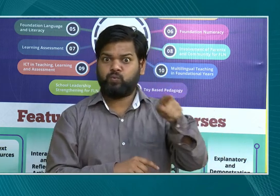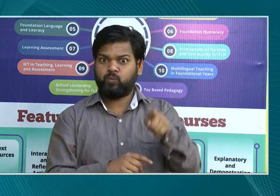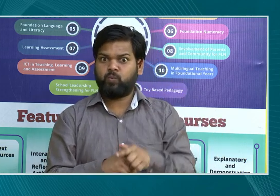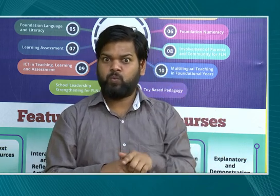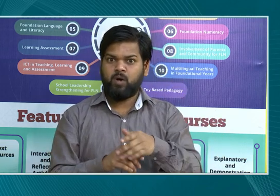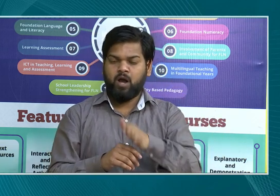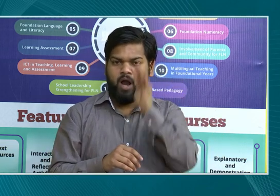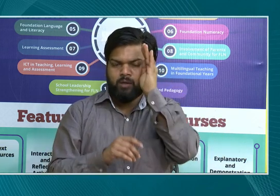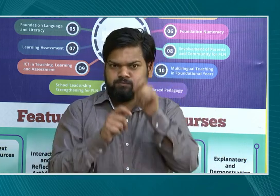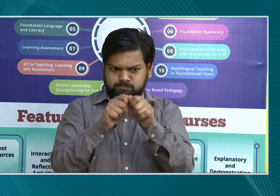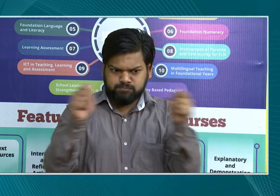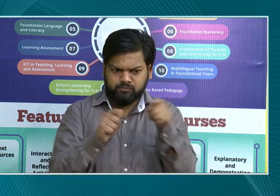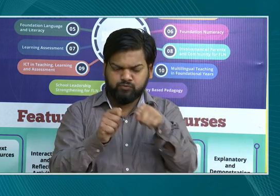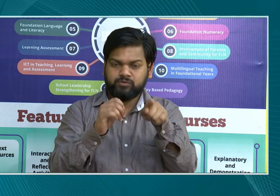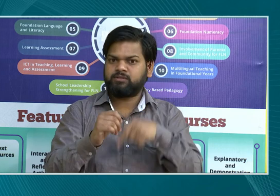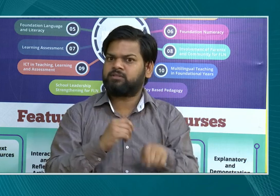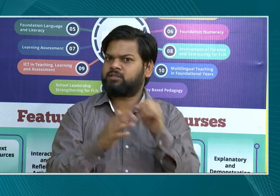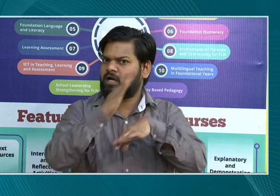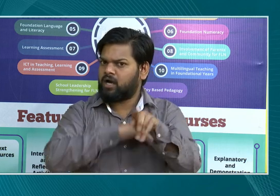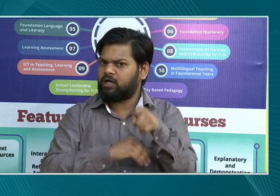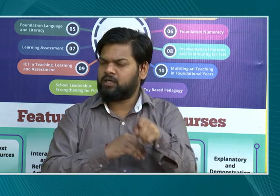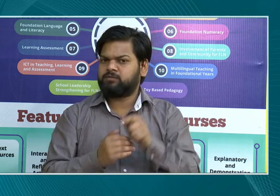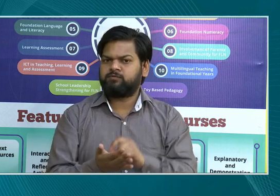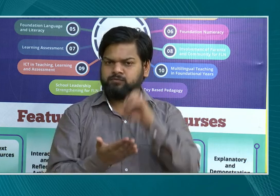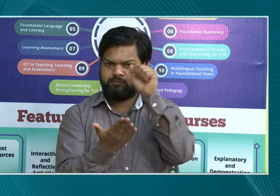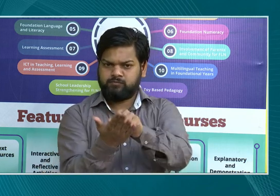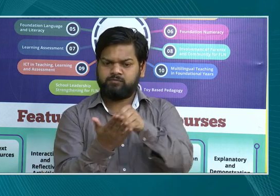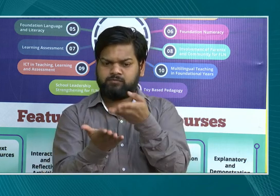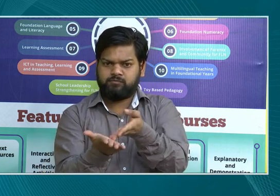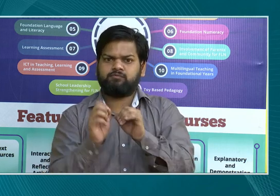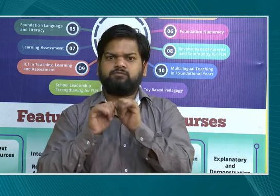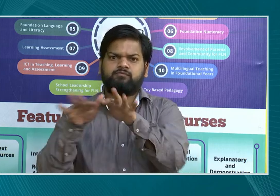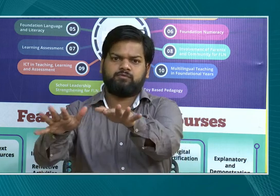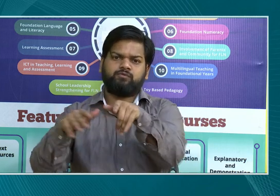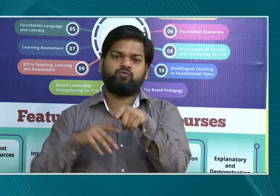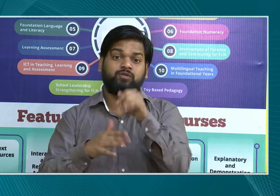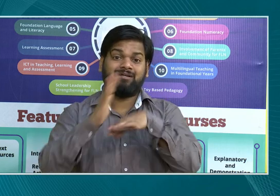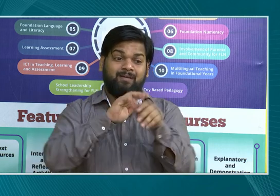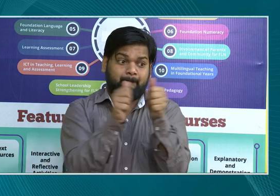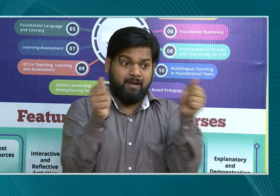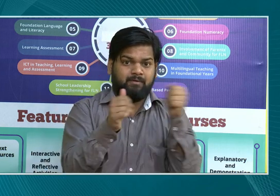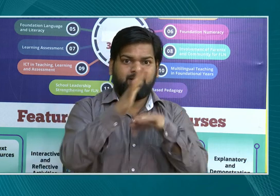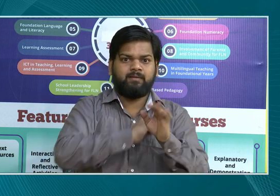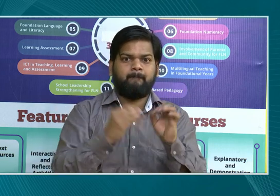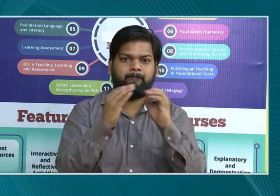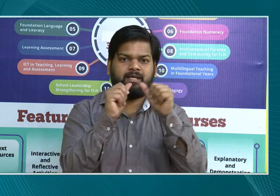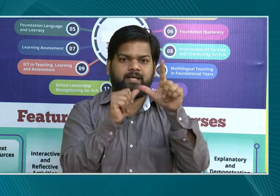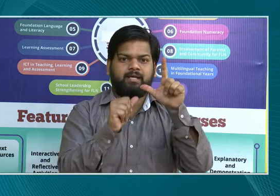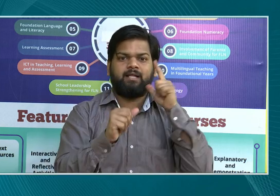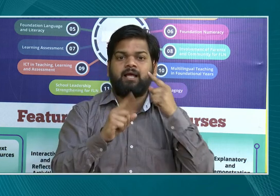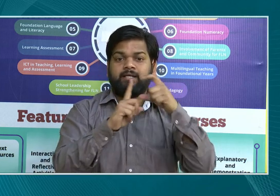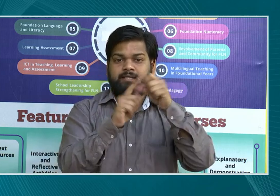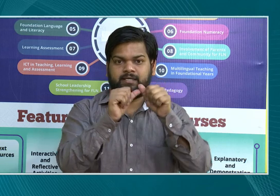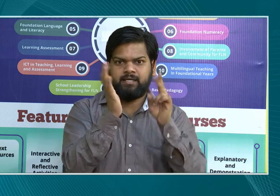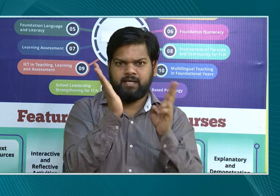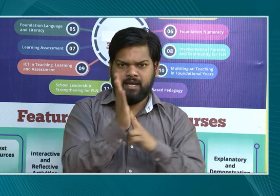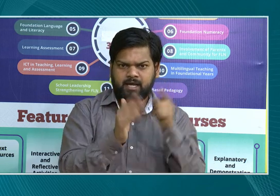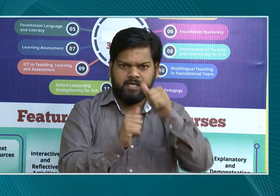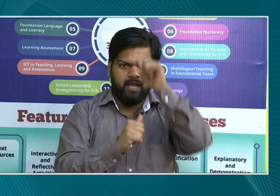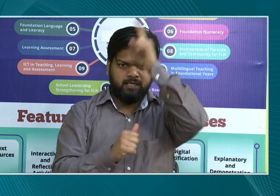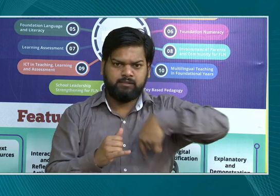था और ईश्वरी दक्ष शर्मा ने इसका प्रकाशन किया था उसमें बलिदान नामक का एक अंक निकाला था 1930 में जो उसे समय अन्य